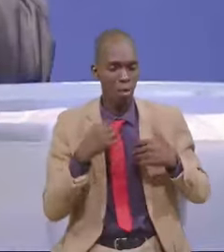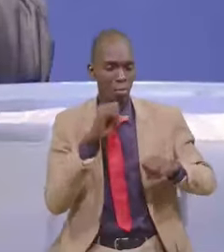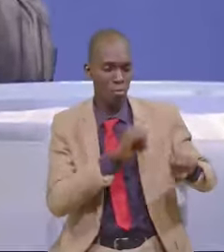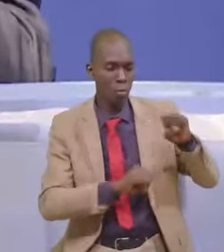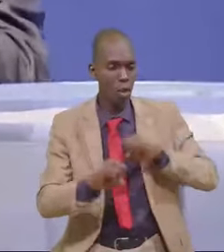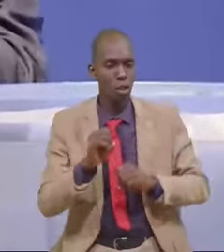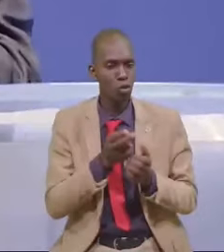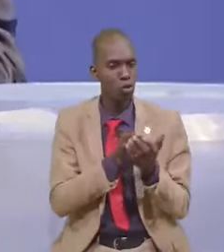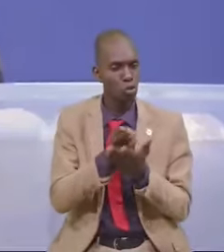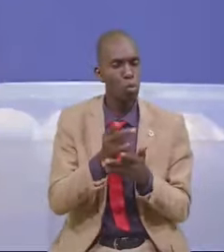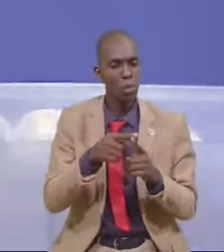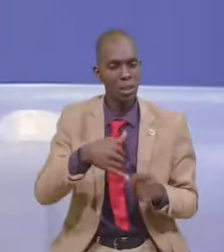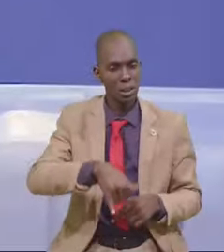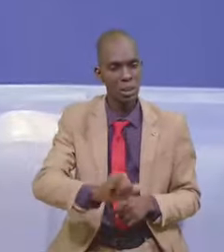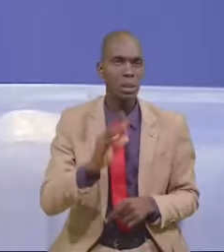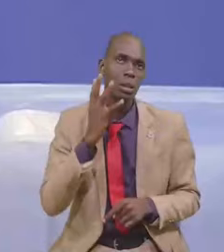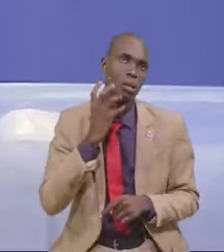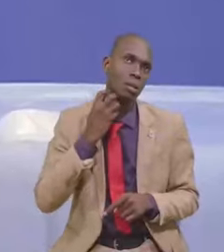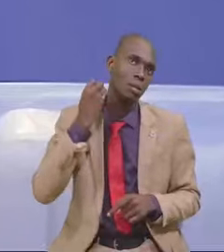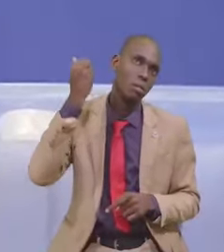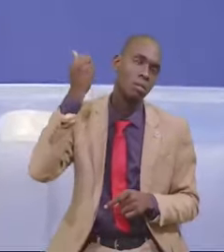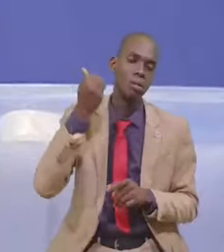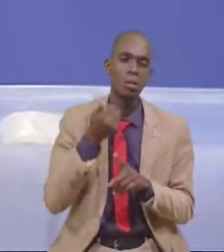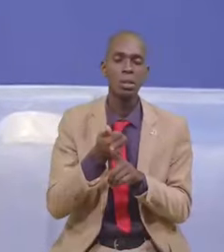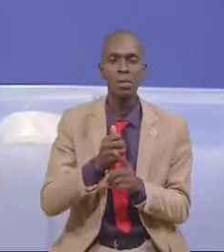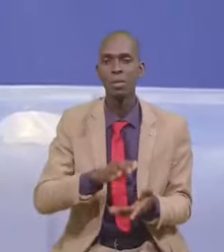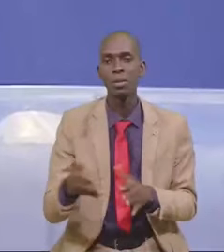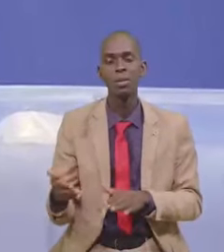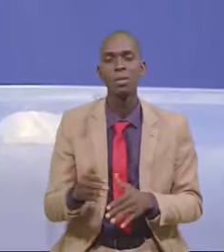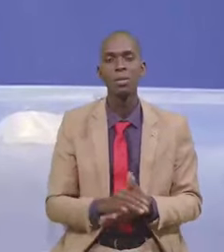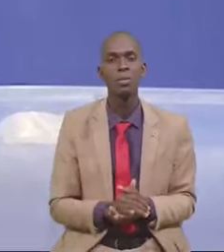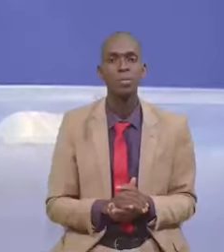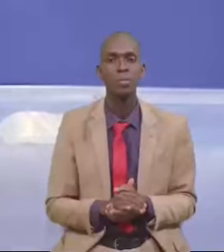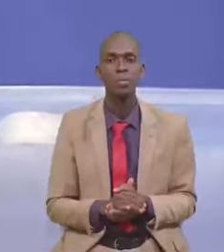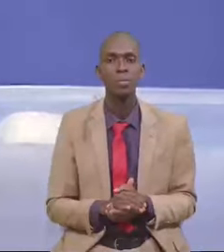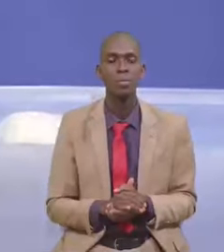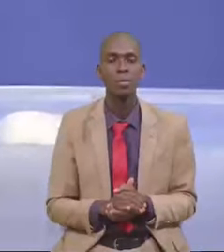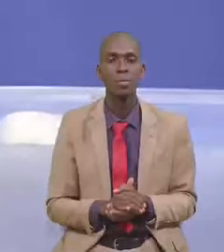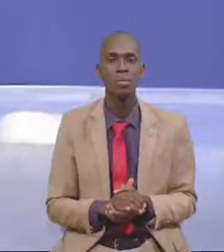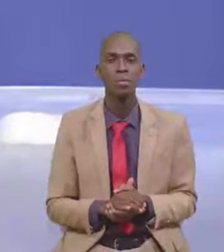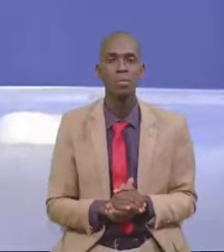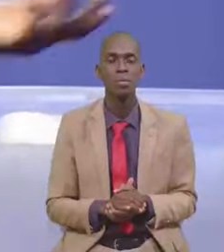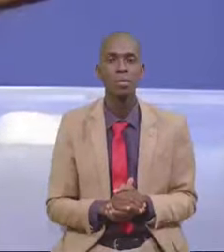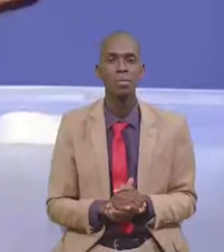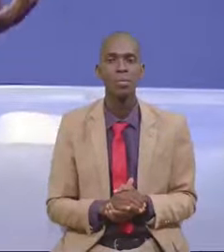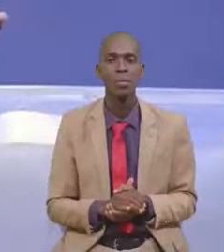Jusqu'à ce que j'entende parler des scientifiques ayant la connaissance scientifique qui, malgré leur conscience, ont commis des suicides.